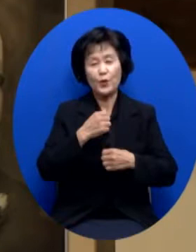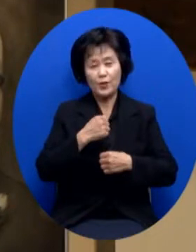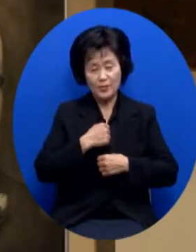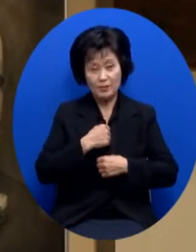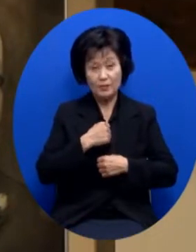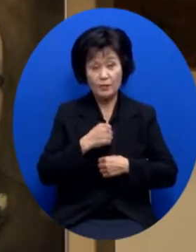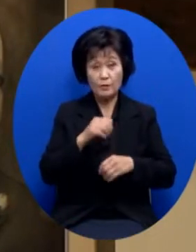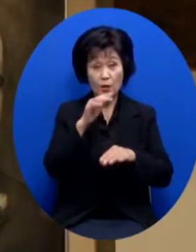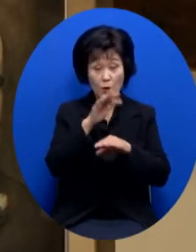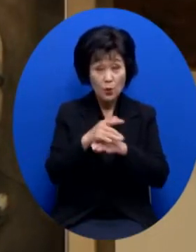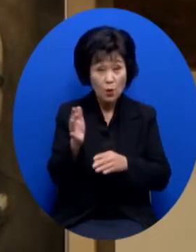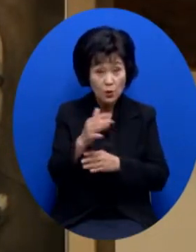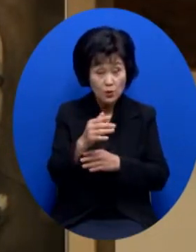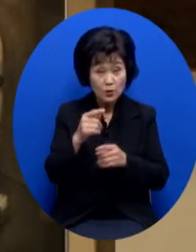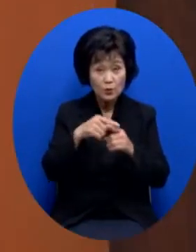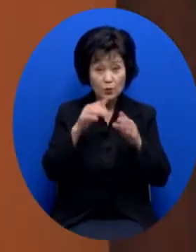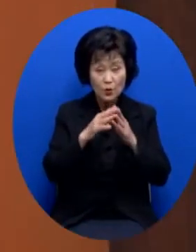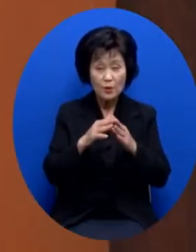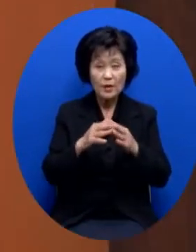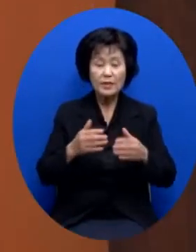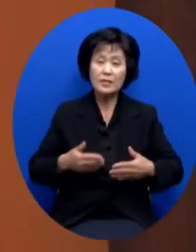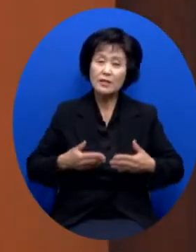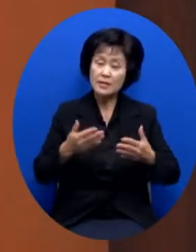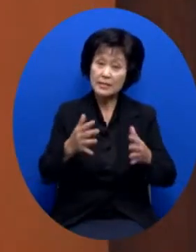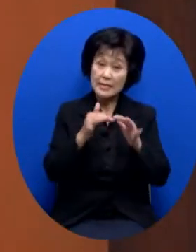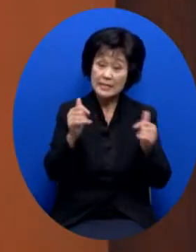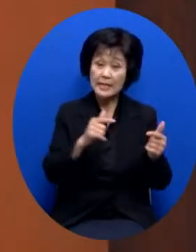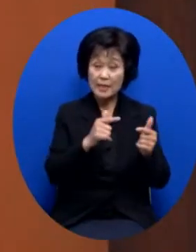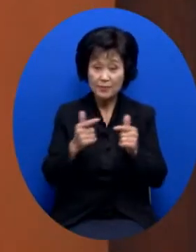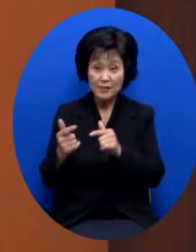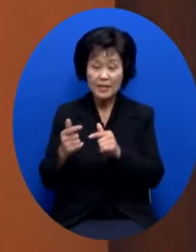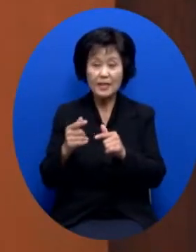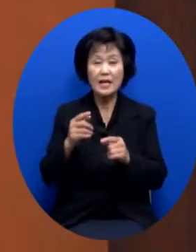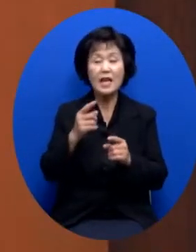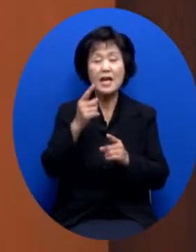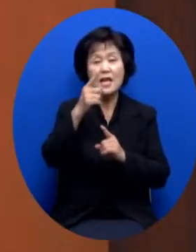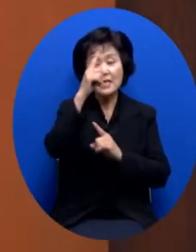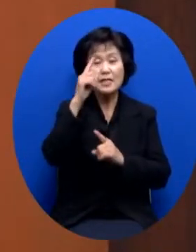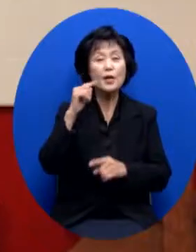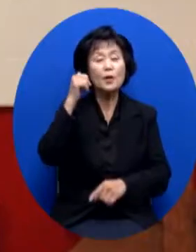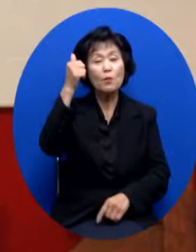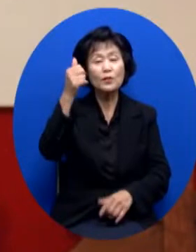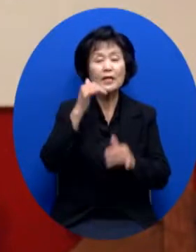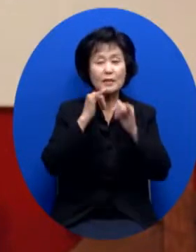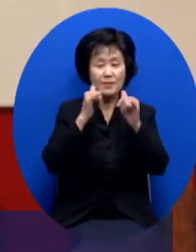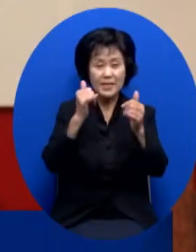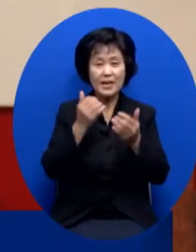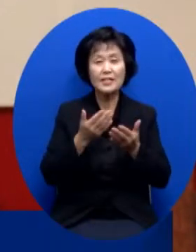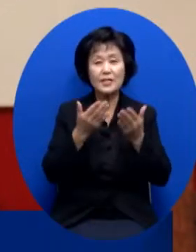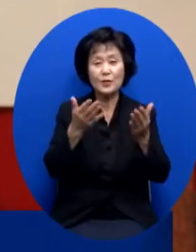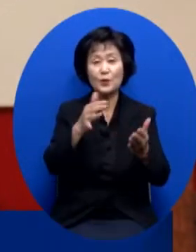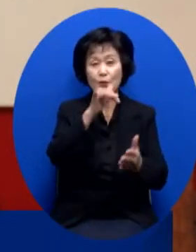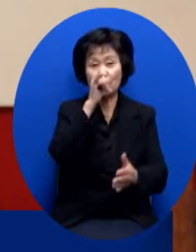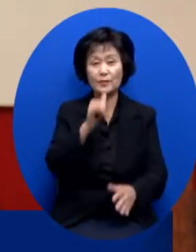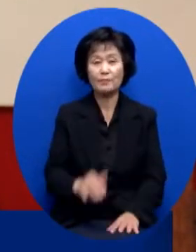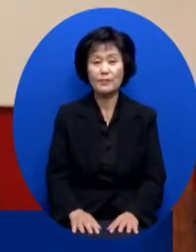농어촌 교회나 선교지에서 헌신하는 사역자에게 이자익 목회자상을 수여하고 있습니다. 마부